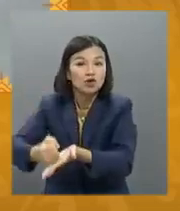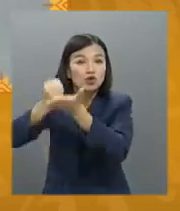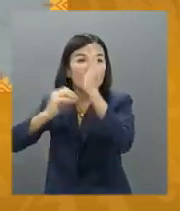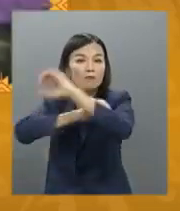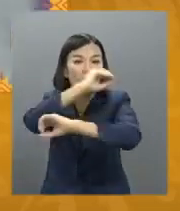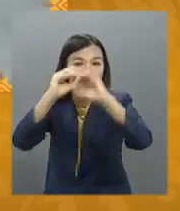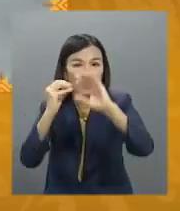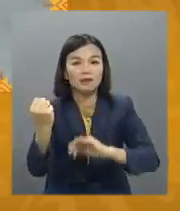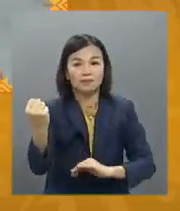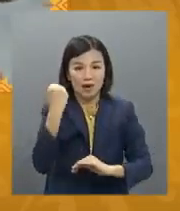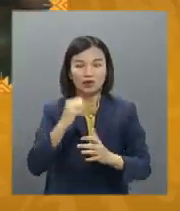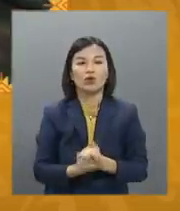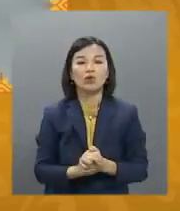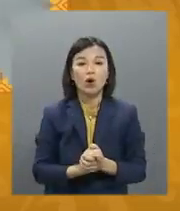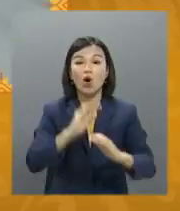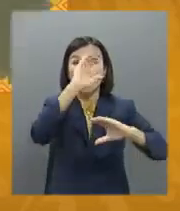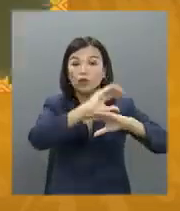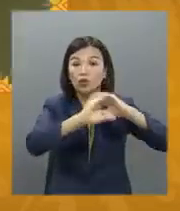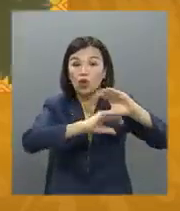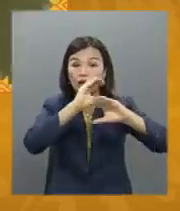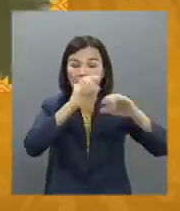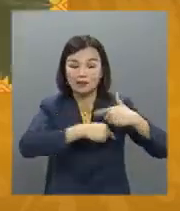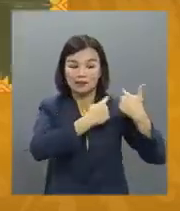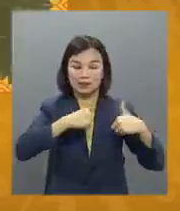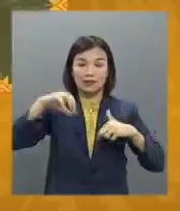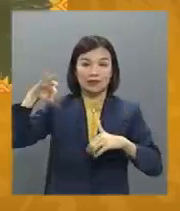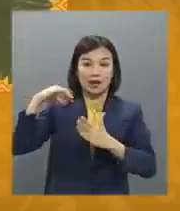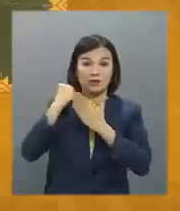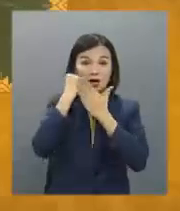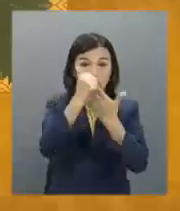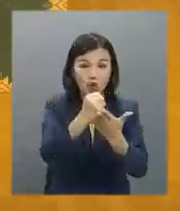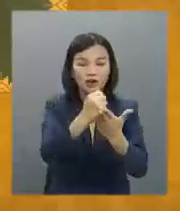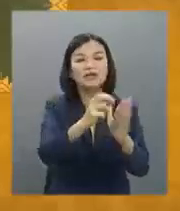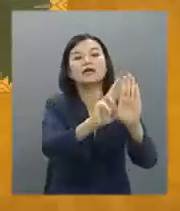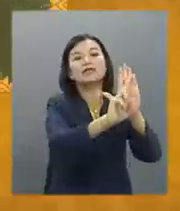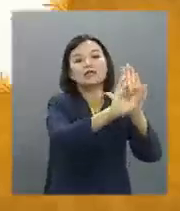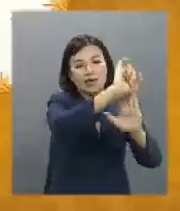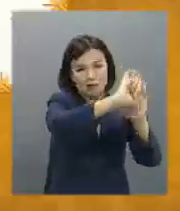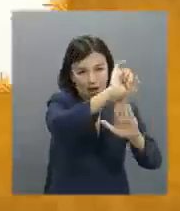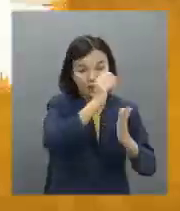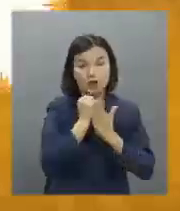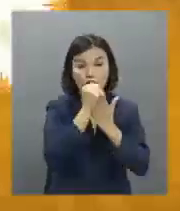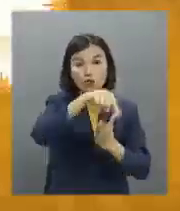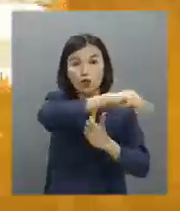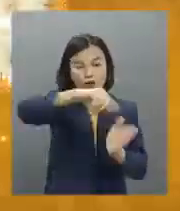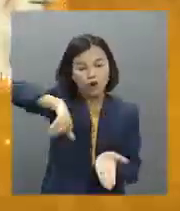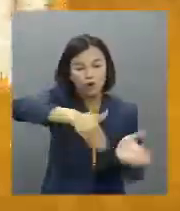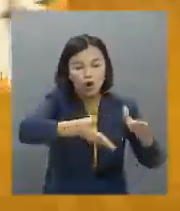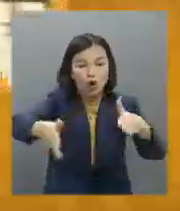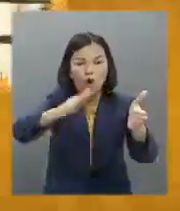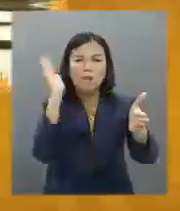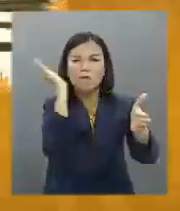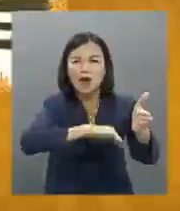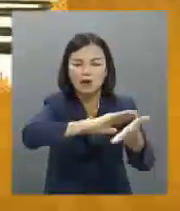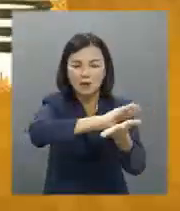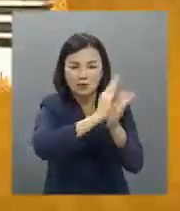ใหม่เพื่อให้มั่นคงและปลอดภัยโครงการจิตอาสาพัฒนาคลองแม่ข่าซึ่งชาวเชียงใหม่ร่วมแรงร่วมใ